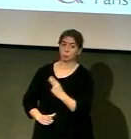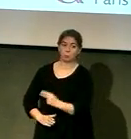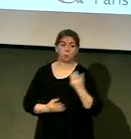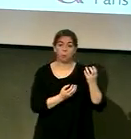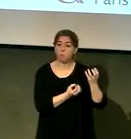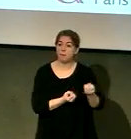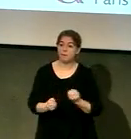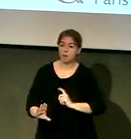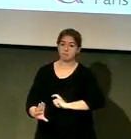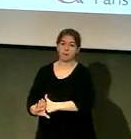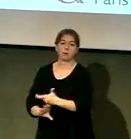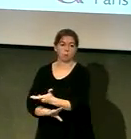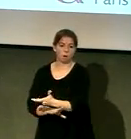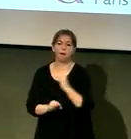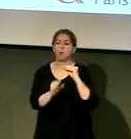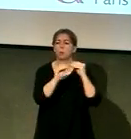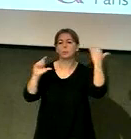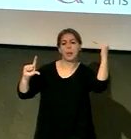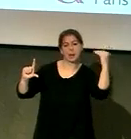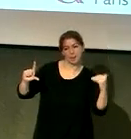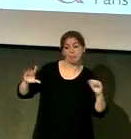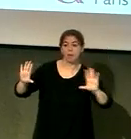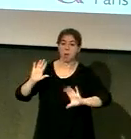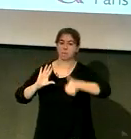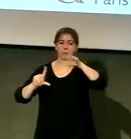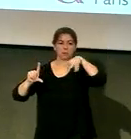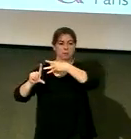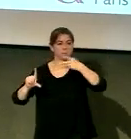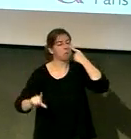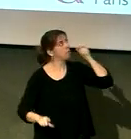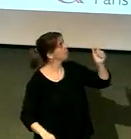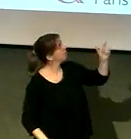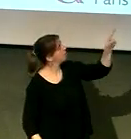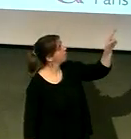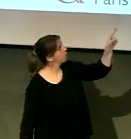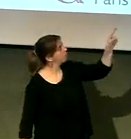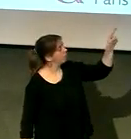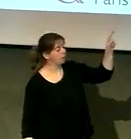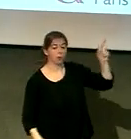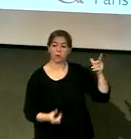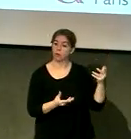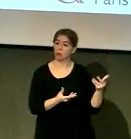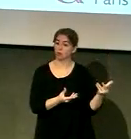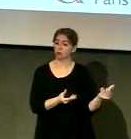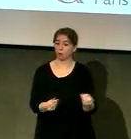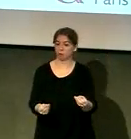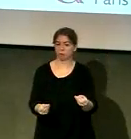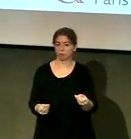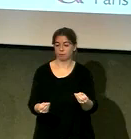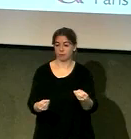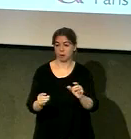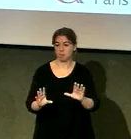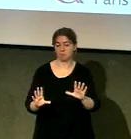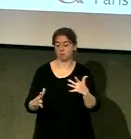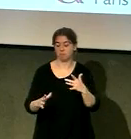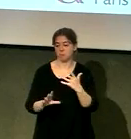différents produits. Mais je vous présente d'abord ce tableau pour illustrer une idée qui est très importante,